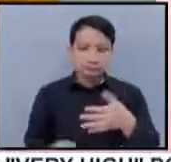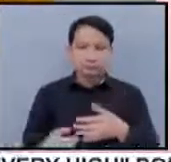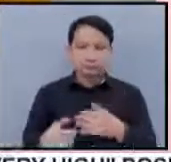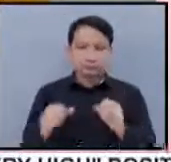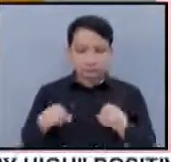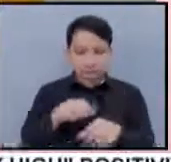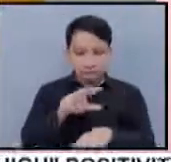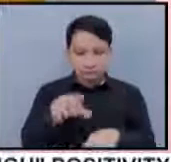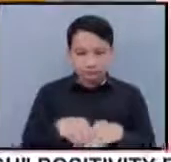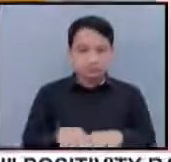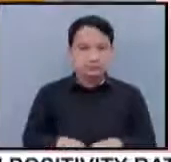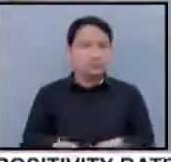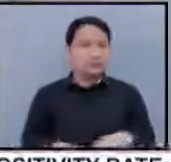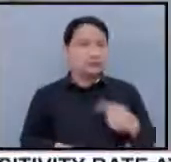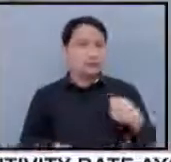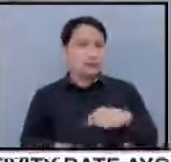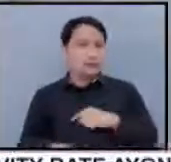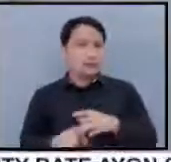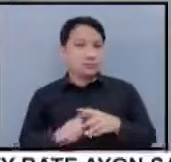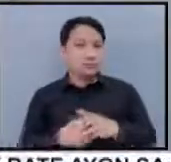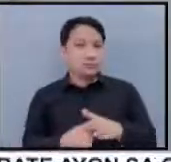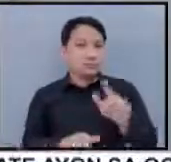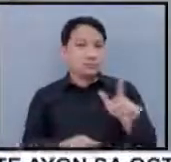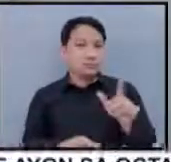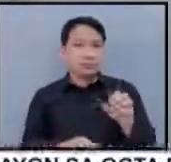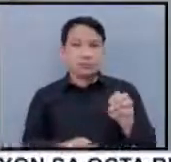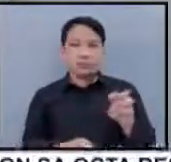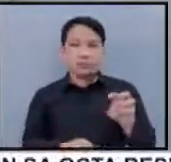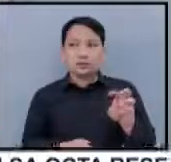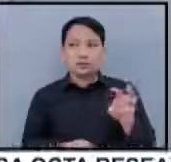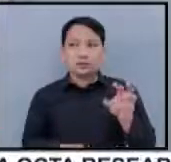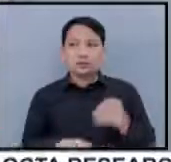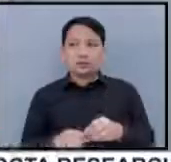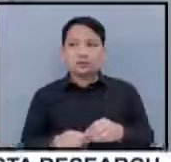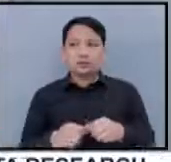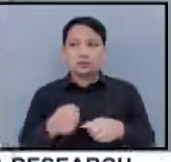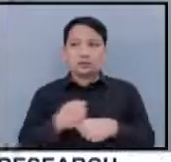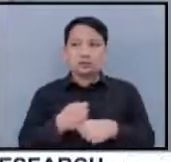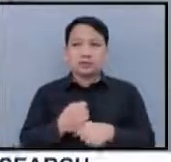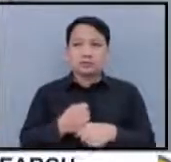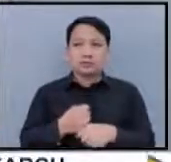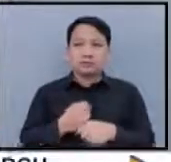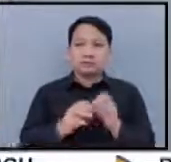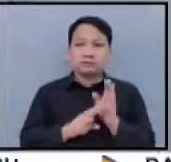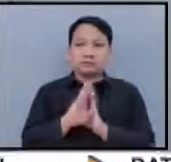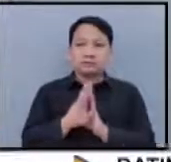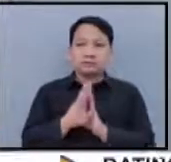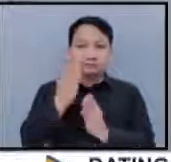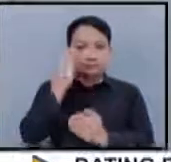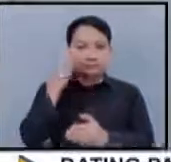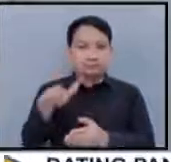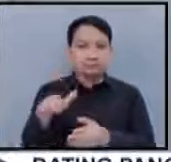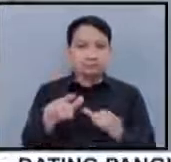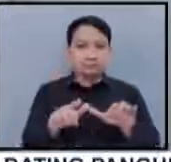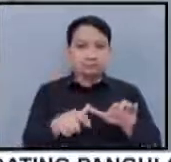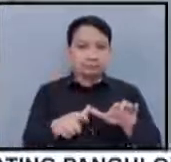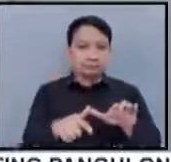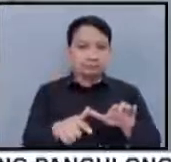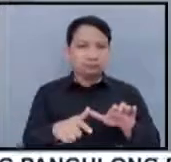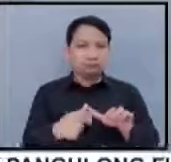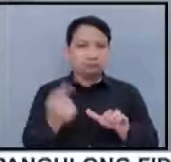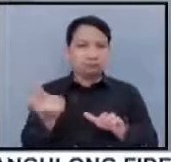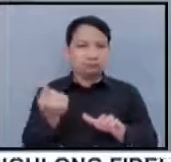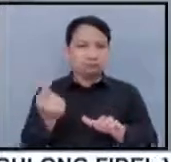Nagsimula po ito, ma'am, 2016, no, as a recreation and rehab program lang para sa mga persons with disability. Tapos